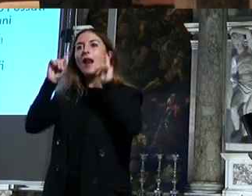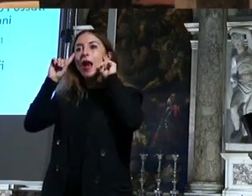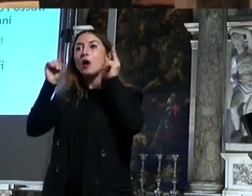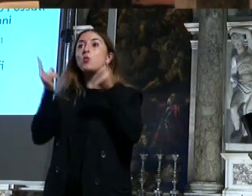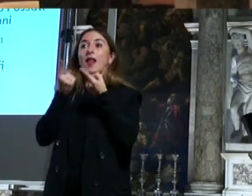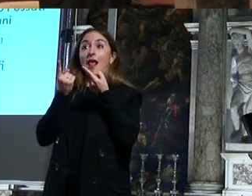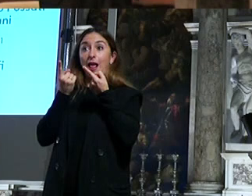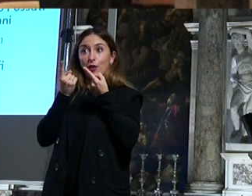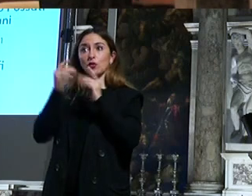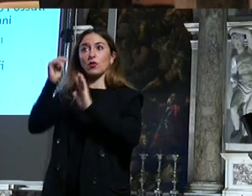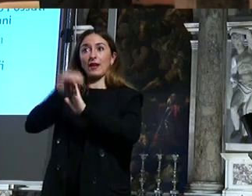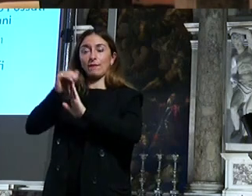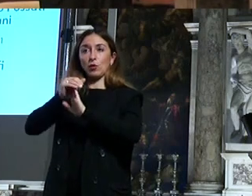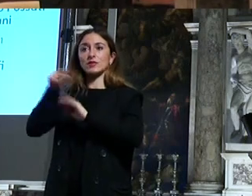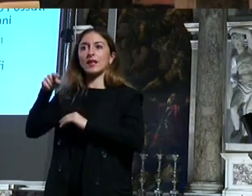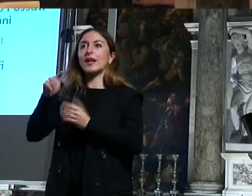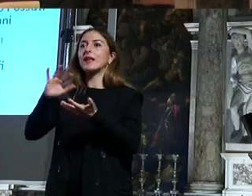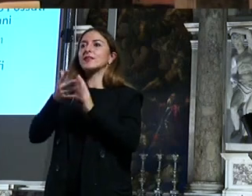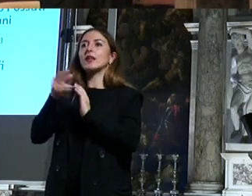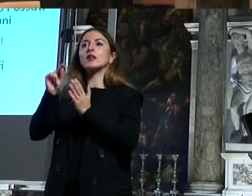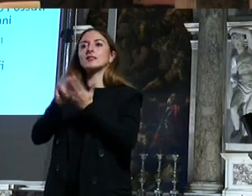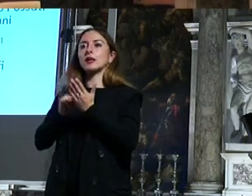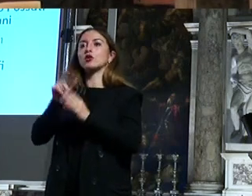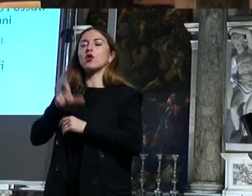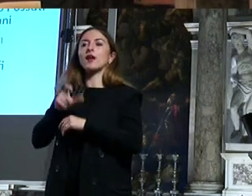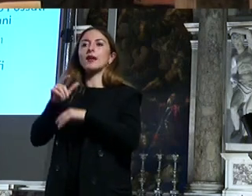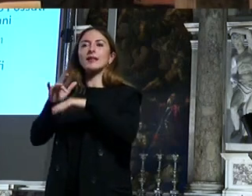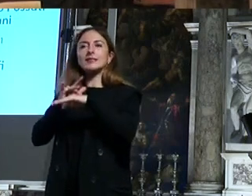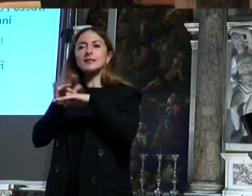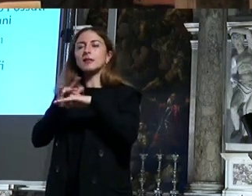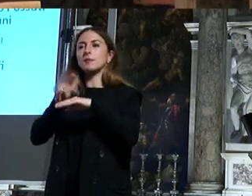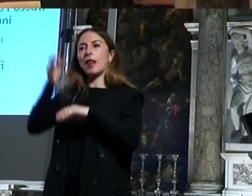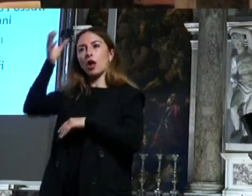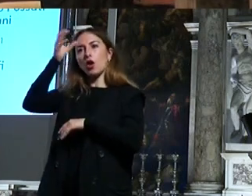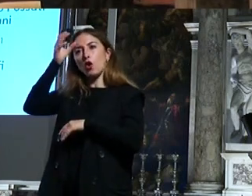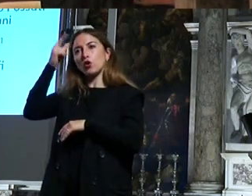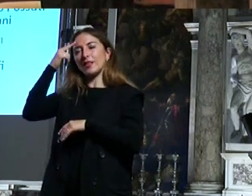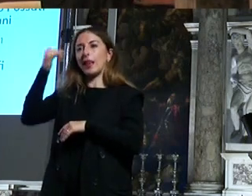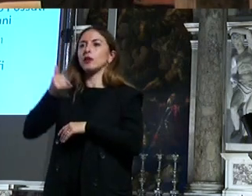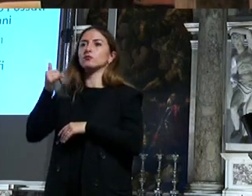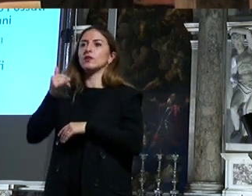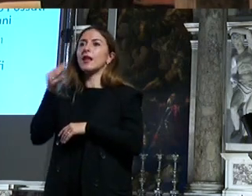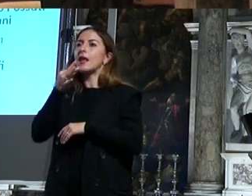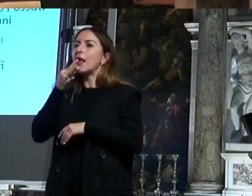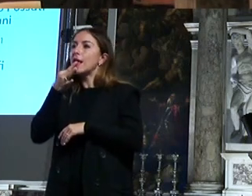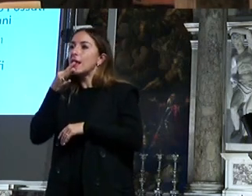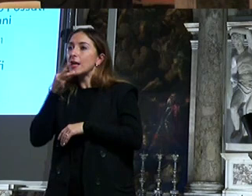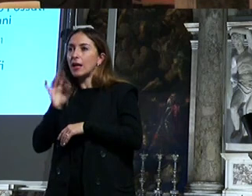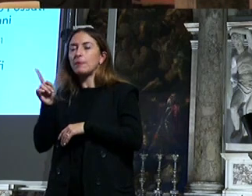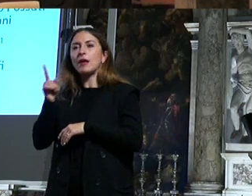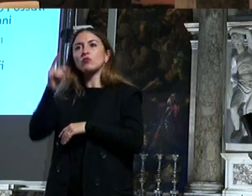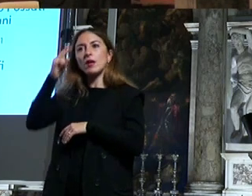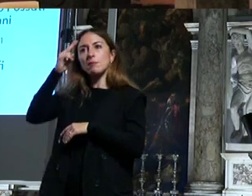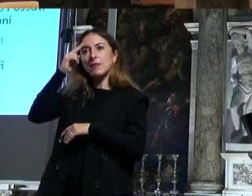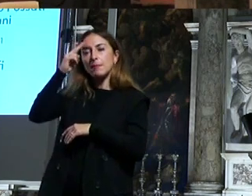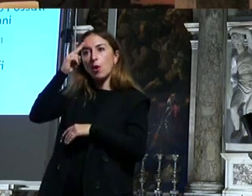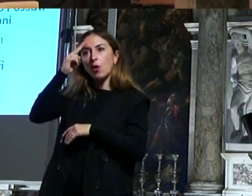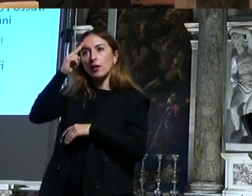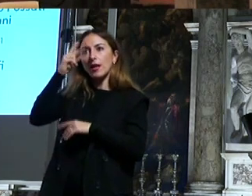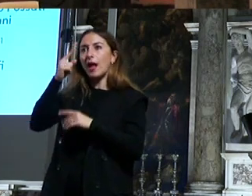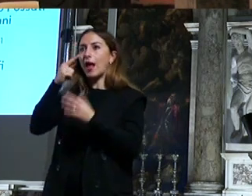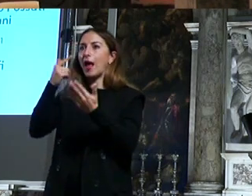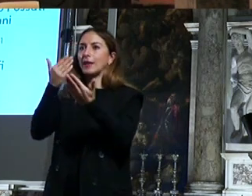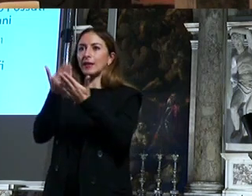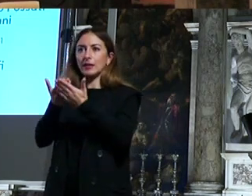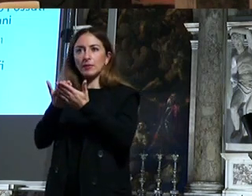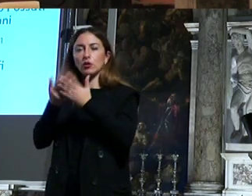Foscari, per poi diventare uno scrittore sensibile, colto, intelligente, capace di coniugare la memoria e l'adattamento, la